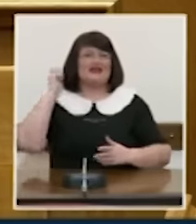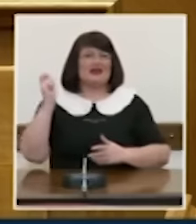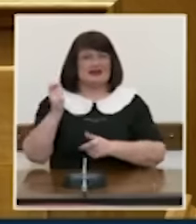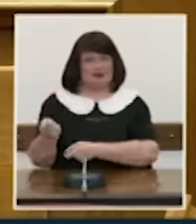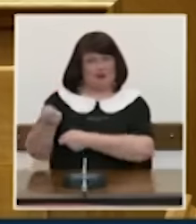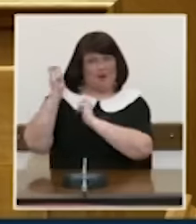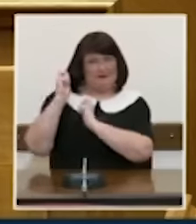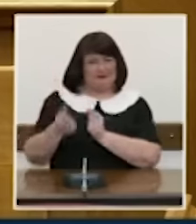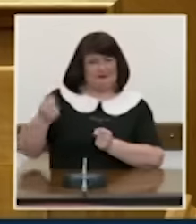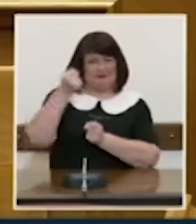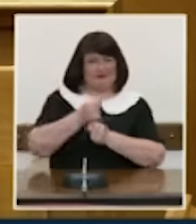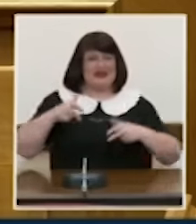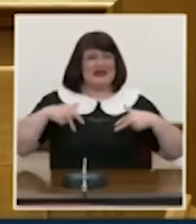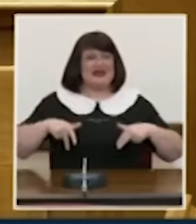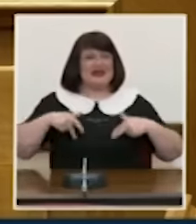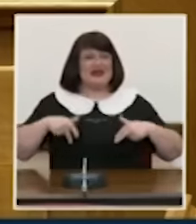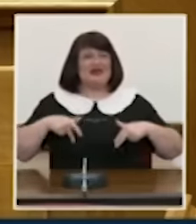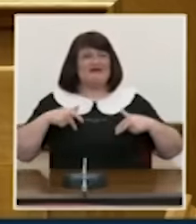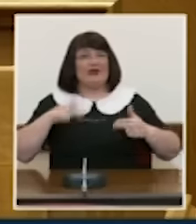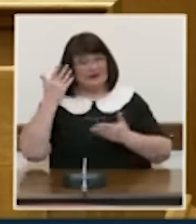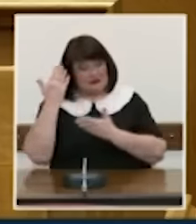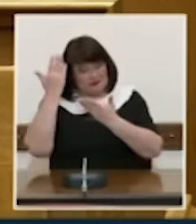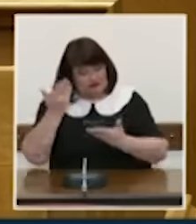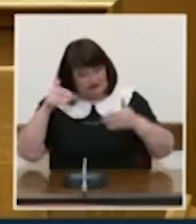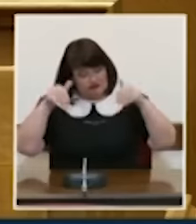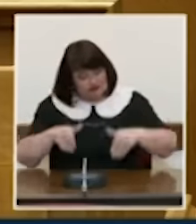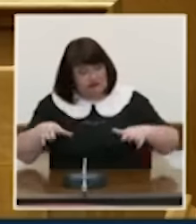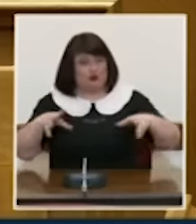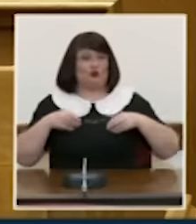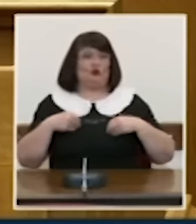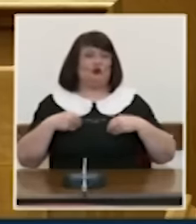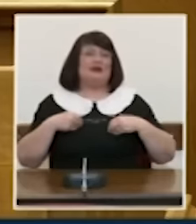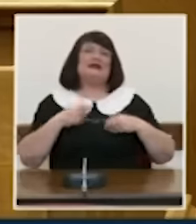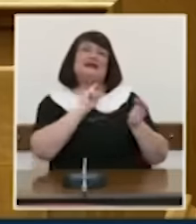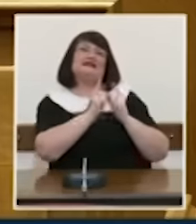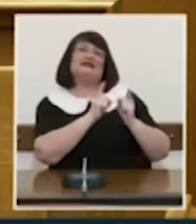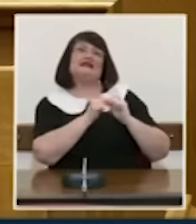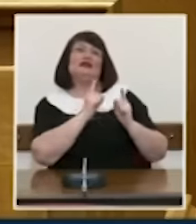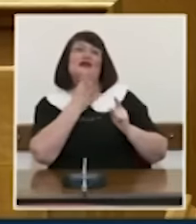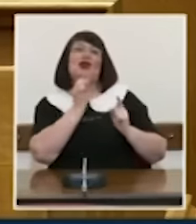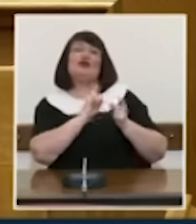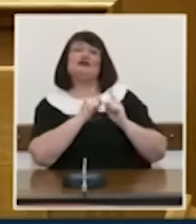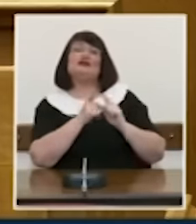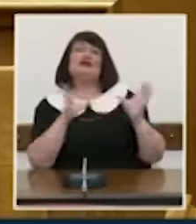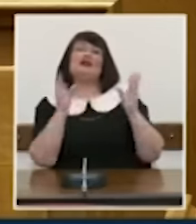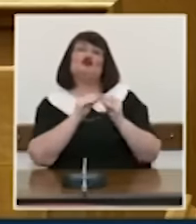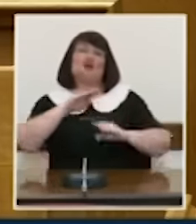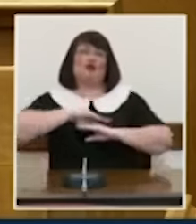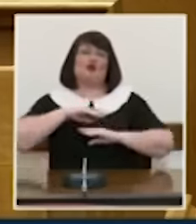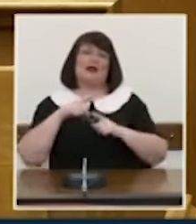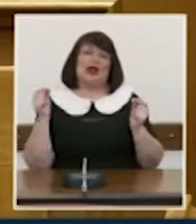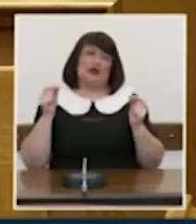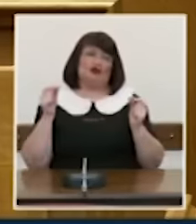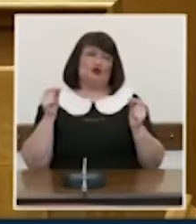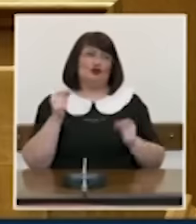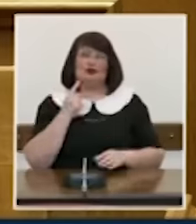κυβέρνηση την κάνατε και Ευαγγέλιο, ακριβώς επειδή είναι νατοϊκή συμφωνία. Δεν μιλάω καν για σας, κύριε